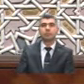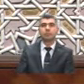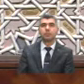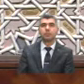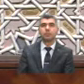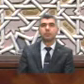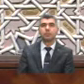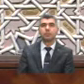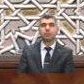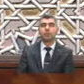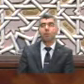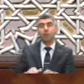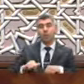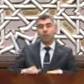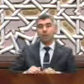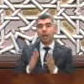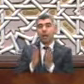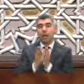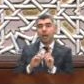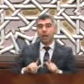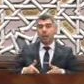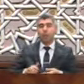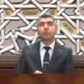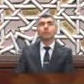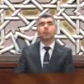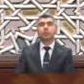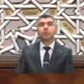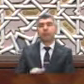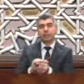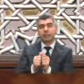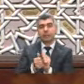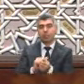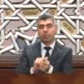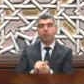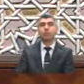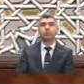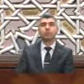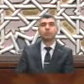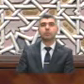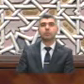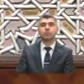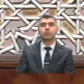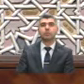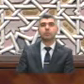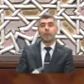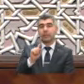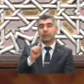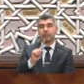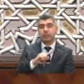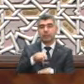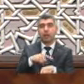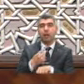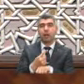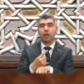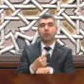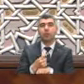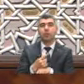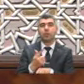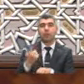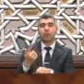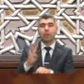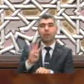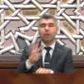السيد وزير التربية الوطنية والتعليم الأولي والرياضة، عندنا ساعة وسأر الحكومة عندها ساعة وسبعة